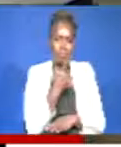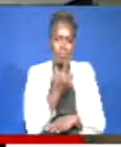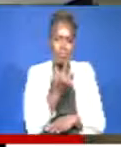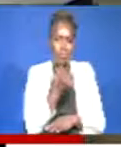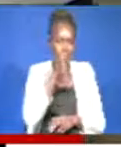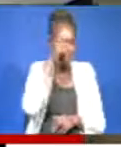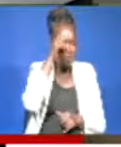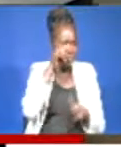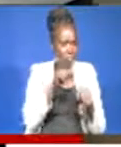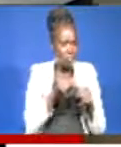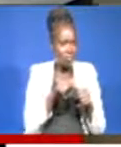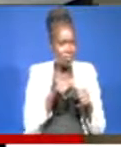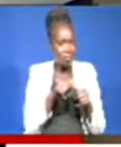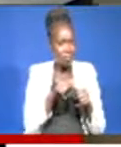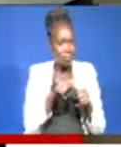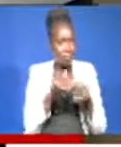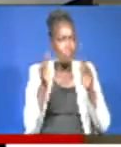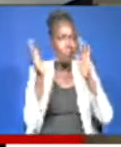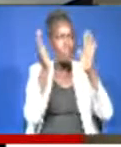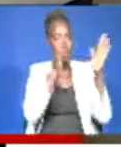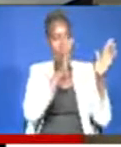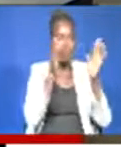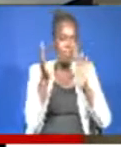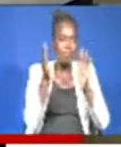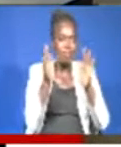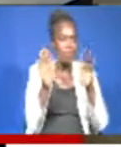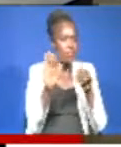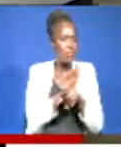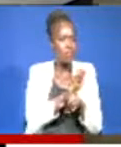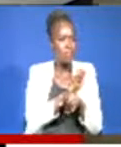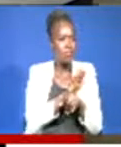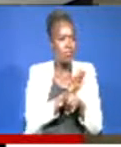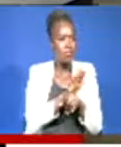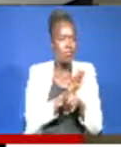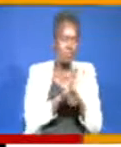Kwa kuwa unajua kwamba hali ya anga mara kwa mara huwa